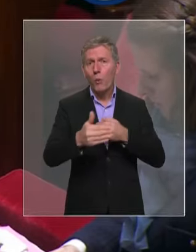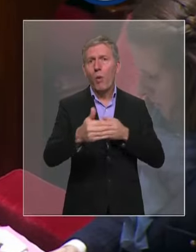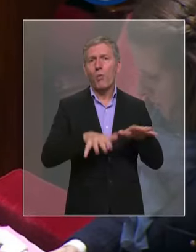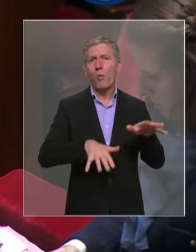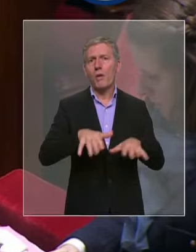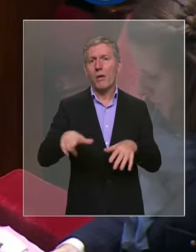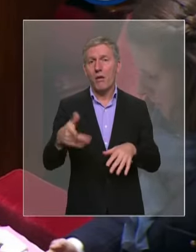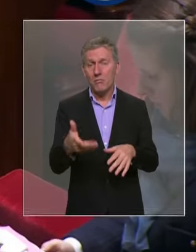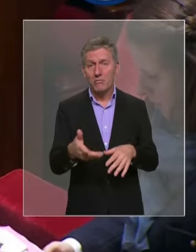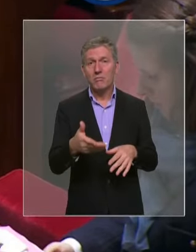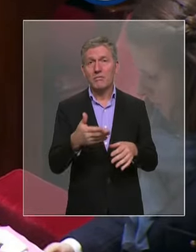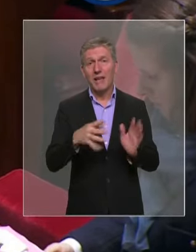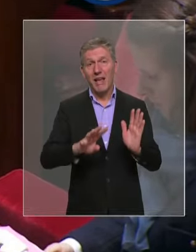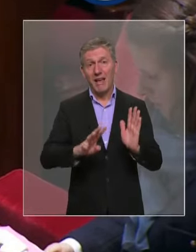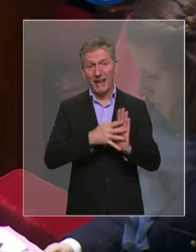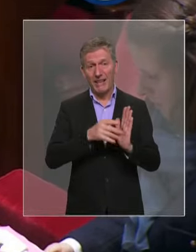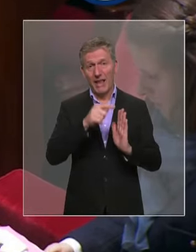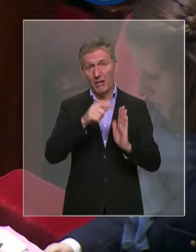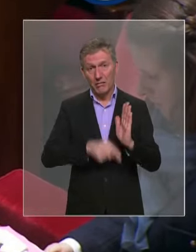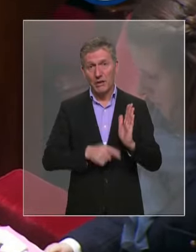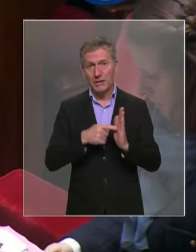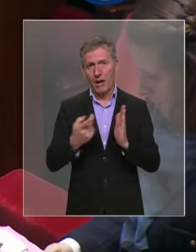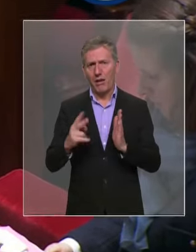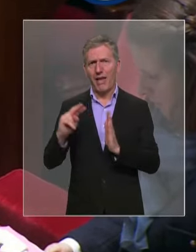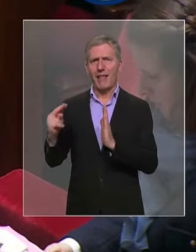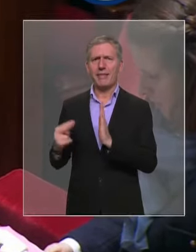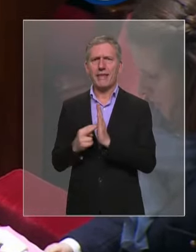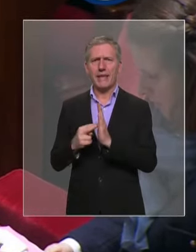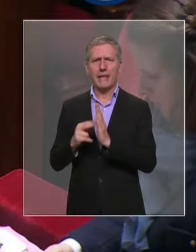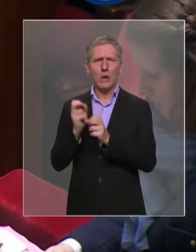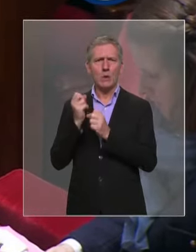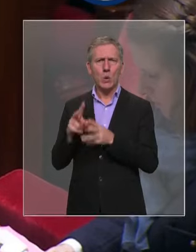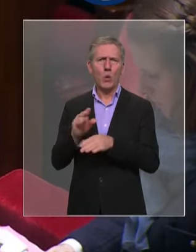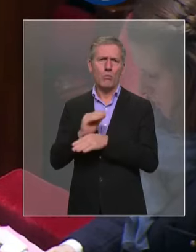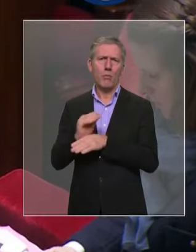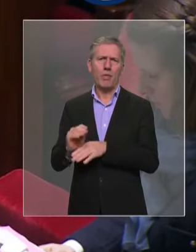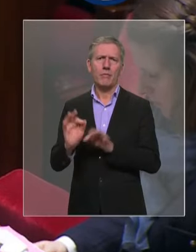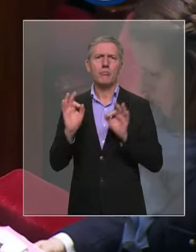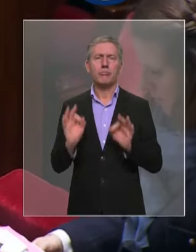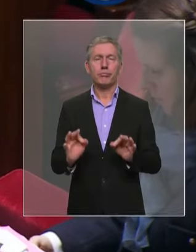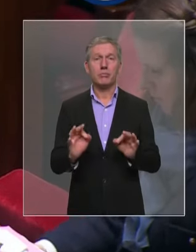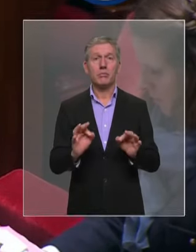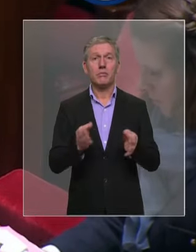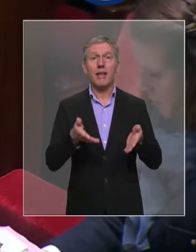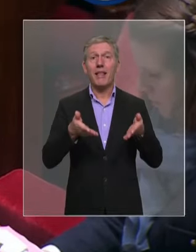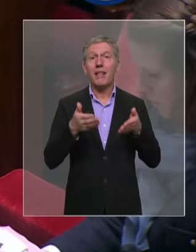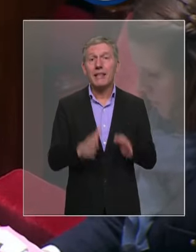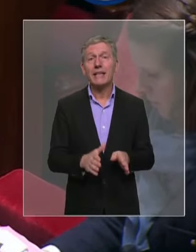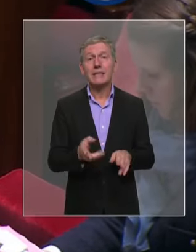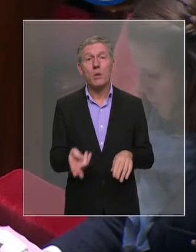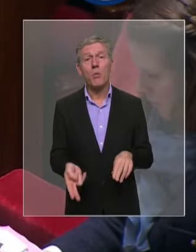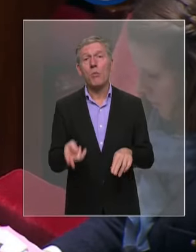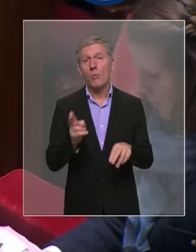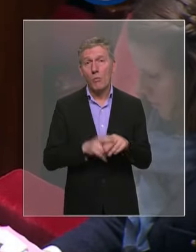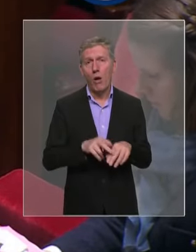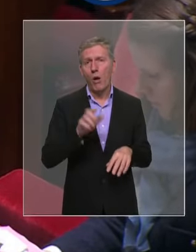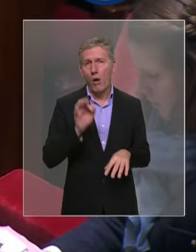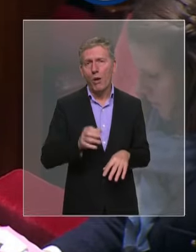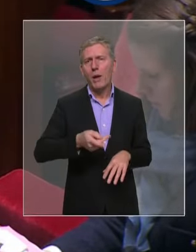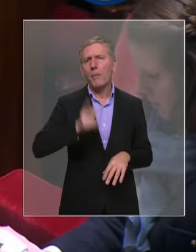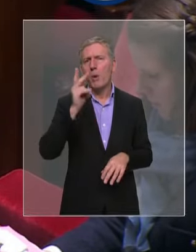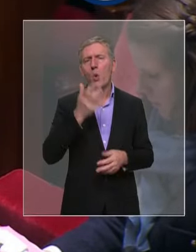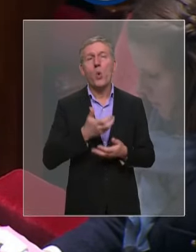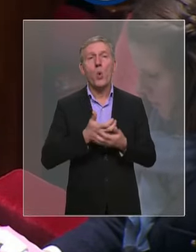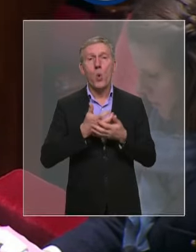sont, je le crois, la garantie de l'éthique de notre modèle. La décision de mourir est évidemment la plus lourde qui